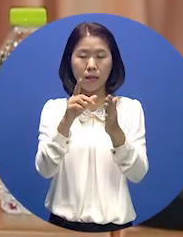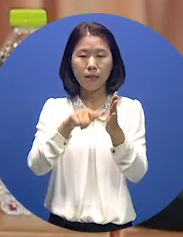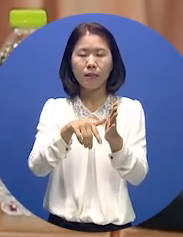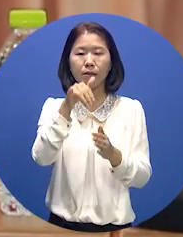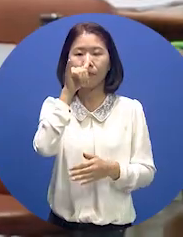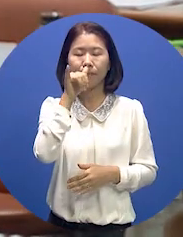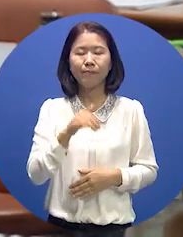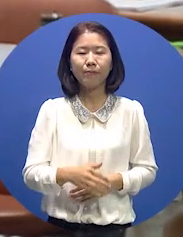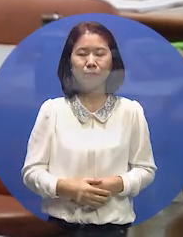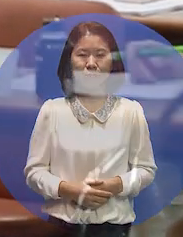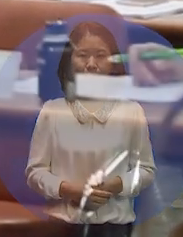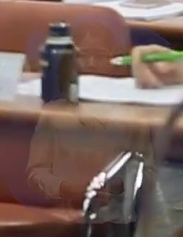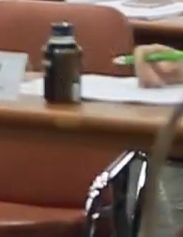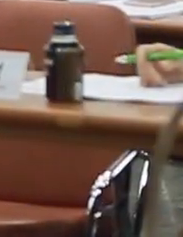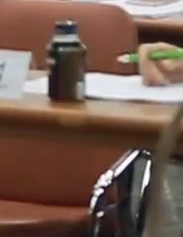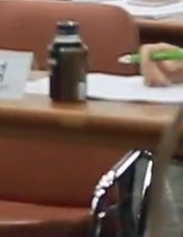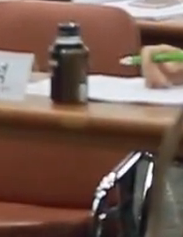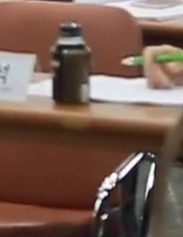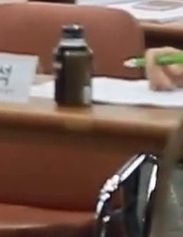가졌습니다.